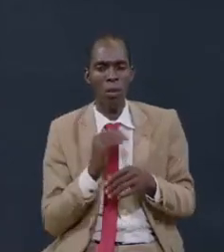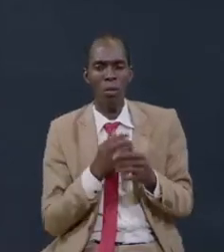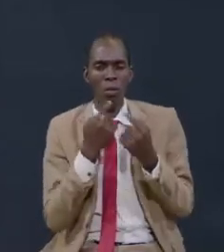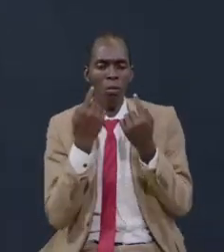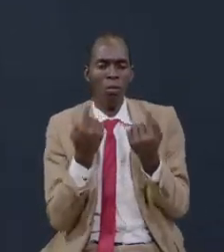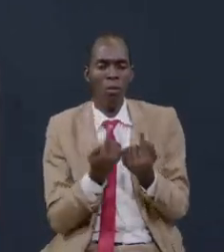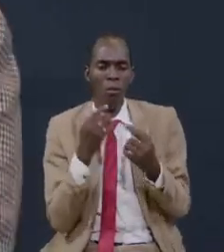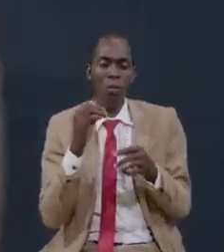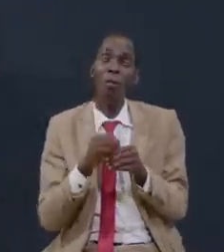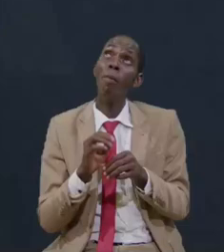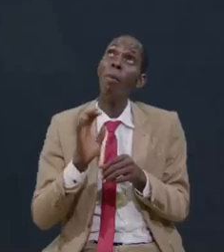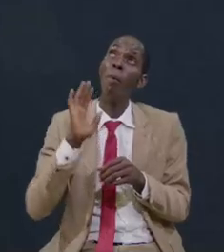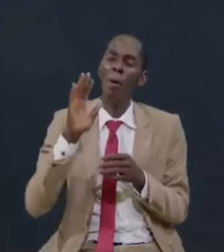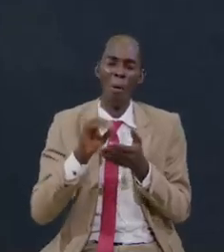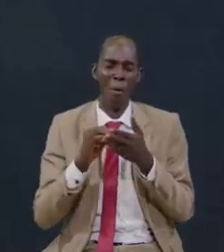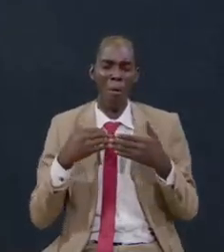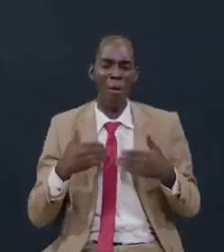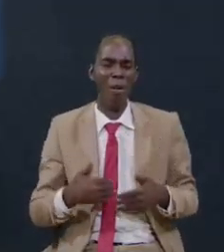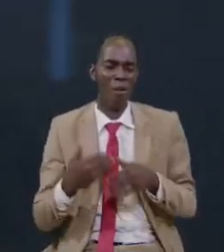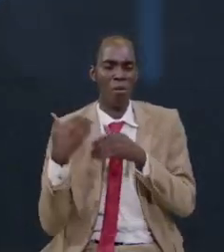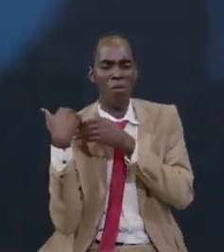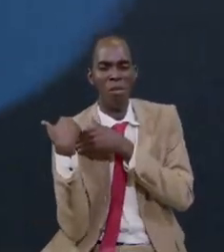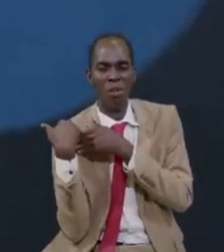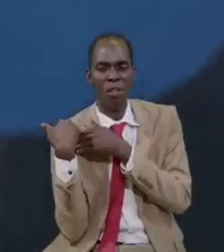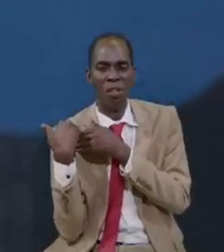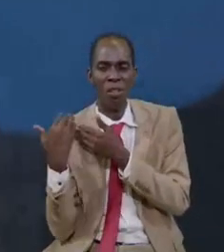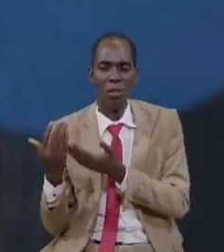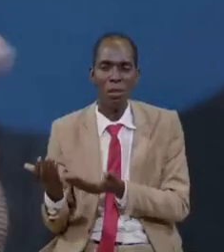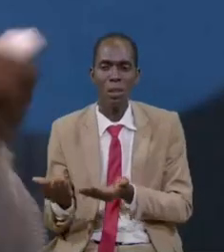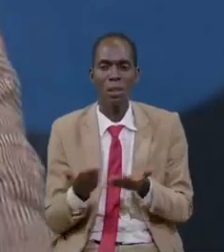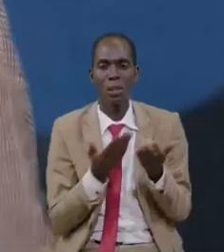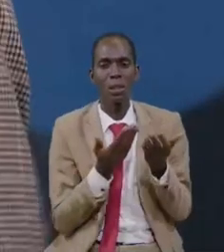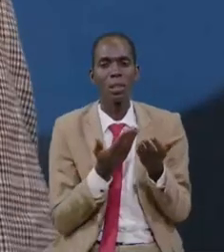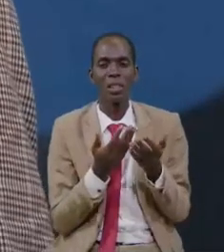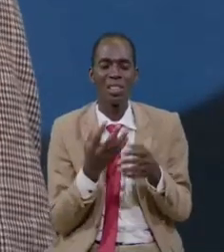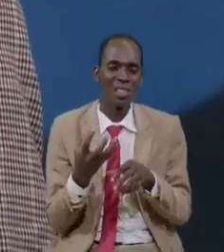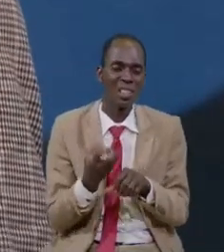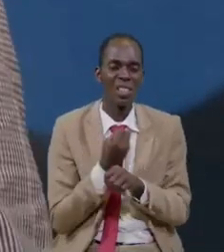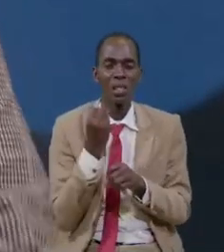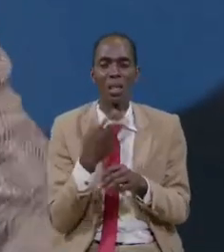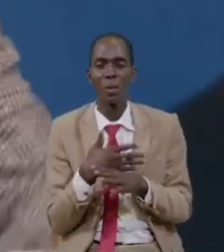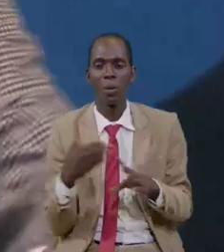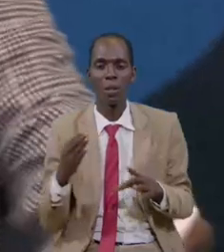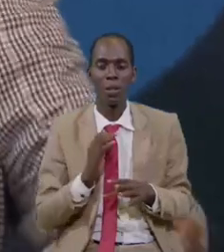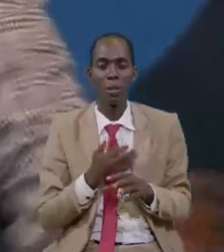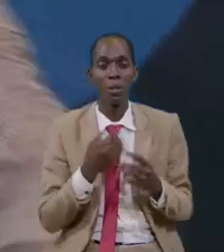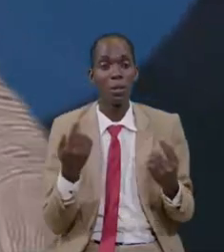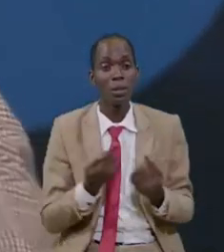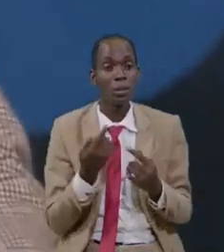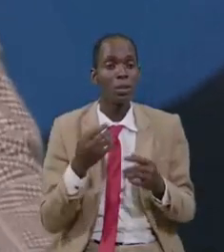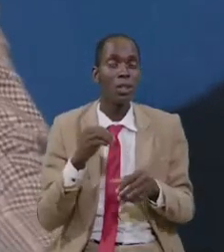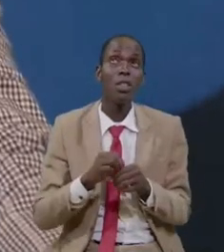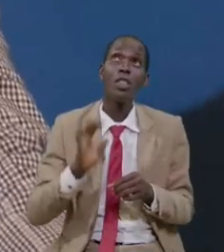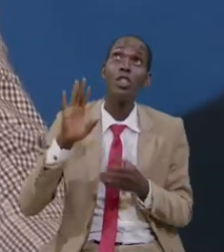corps, a porté trimballer, à ôter nos péchés en son corps